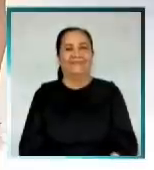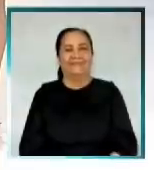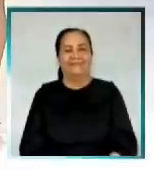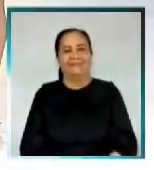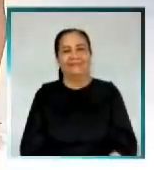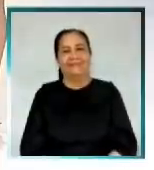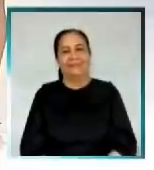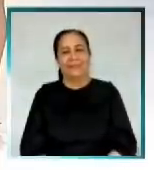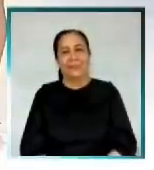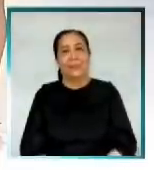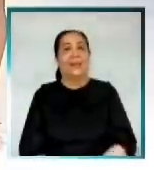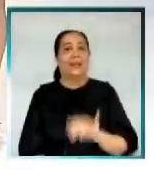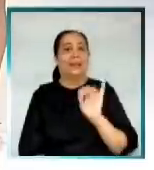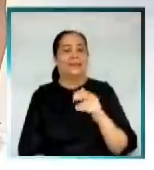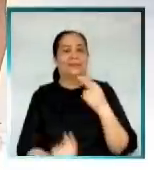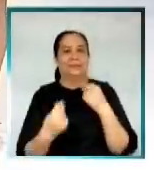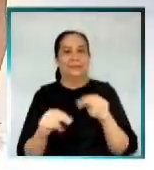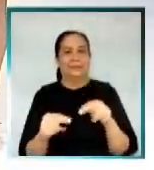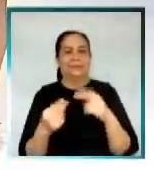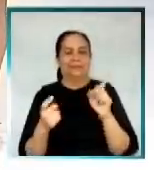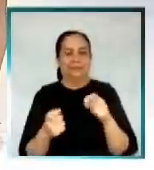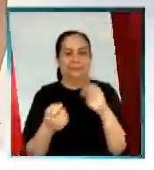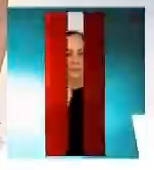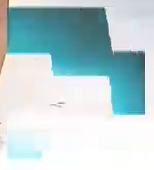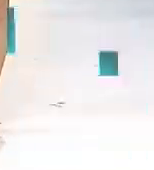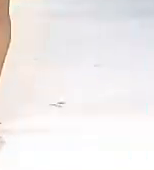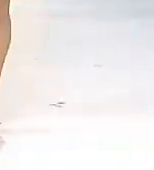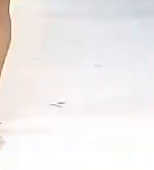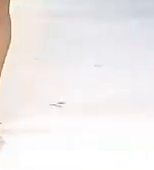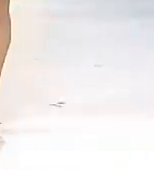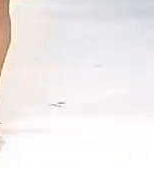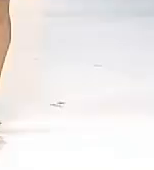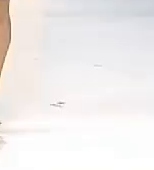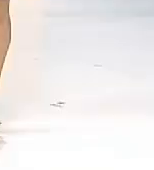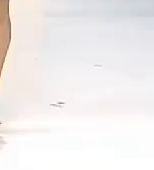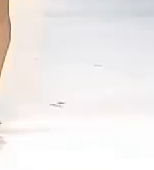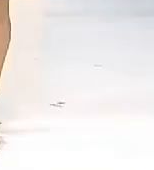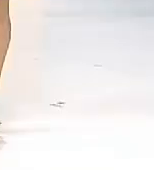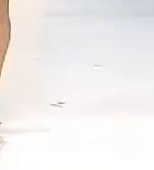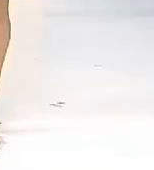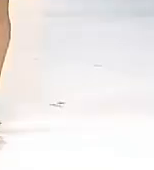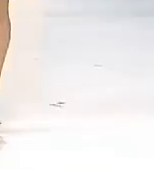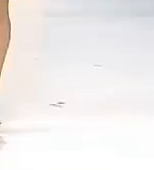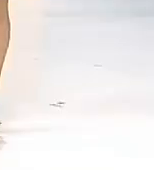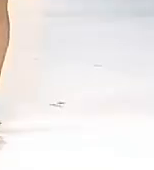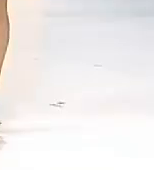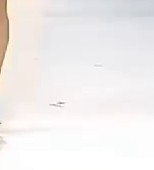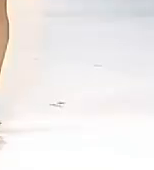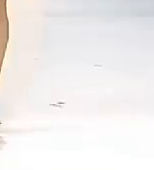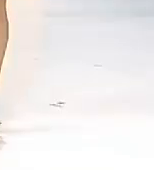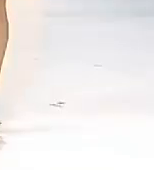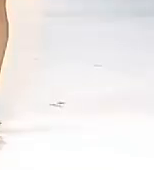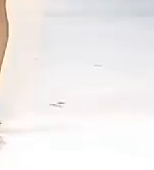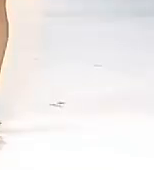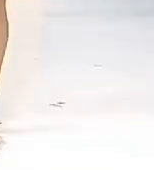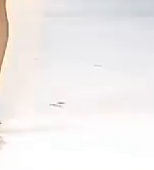At yan po ang mga balitang dapat niyong malaman. Sumasalamin sa katotohanan sa ating bayan. Para sa Pilipino,